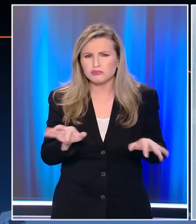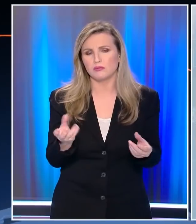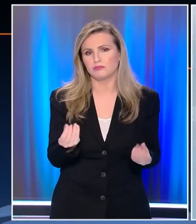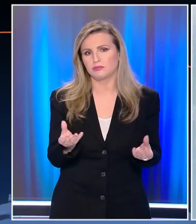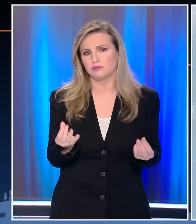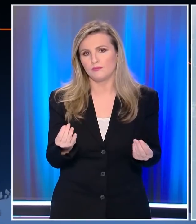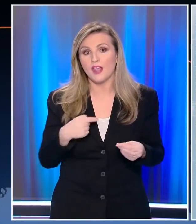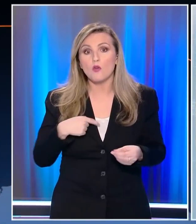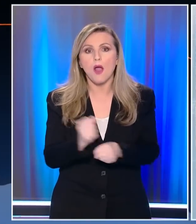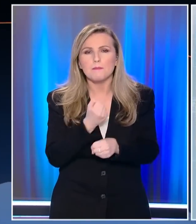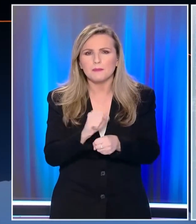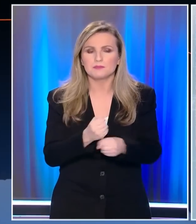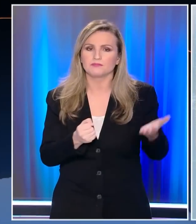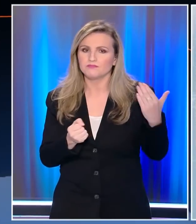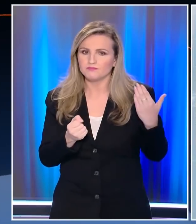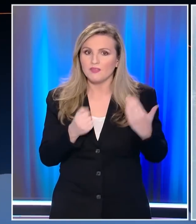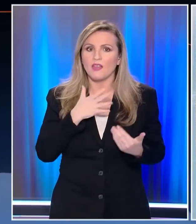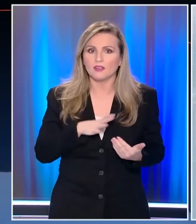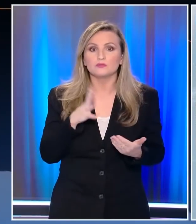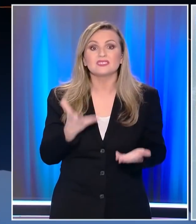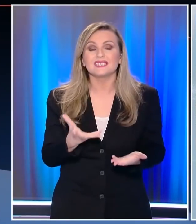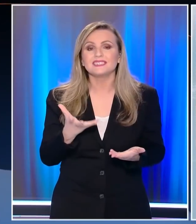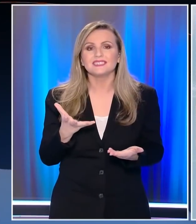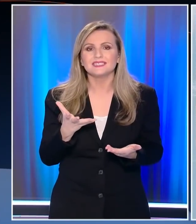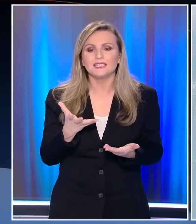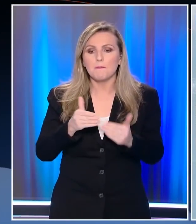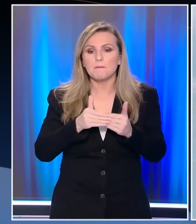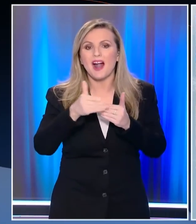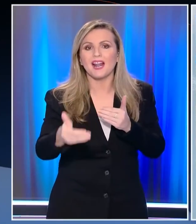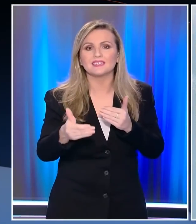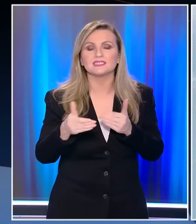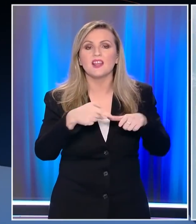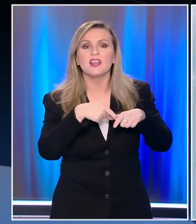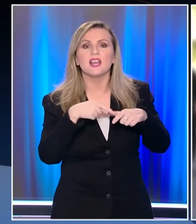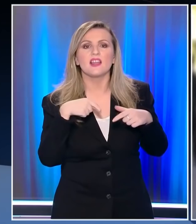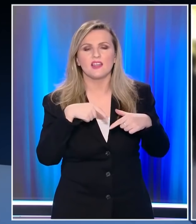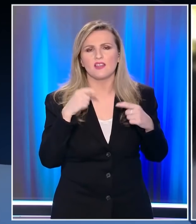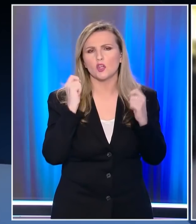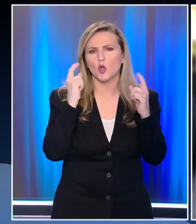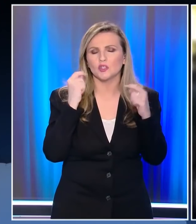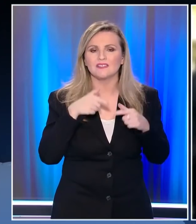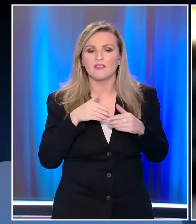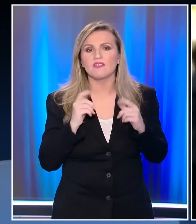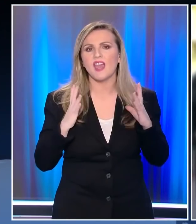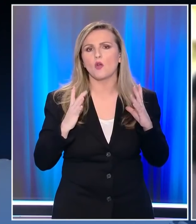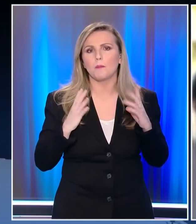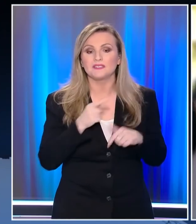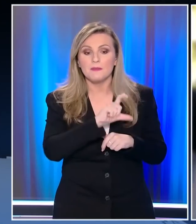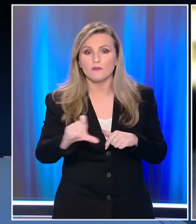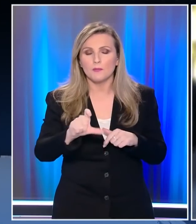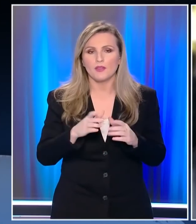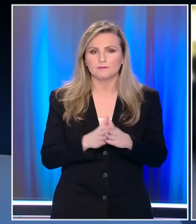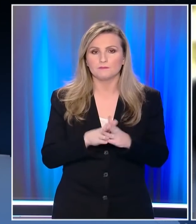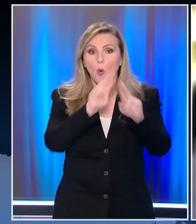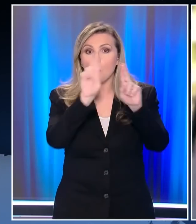λόγος που επέμεινα για την, ας το πούμε, παράταση των διακοπών μιας εβδομάδας. Οι ομοσπονδίες των εκπαιδευτικών μιλούν